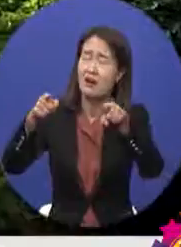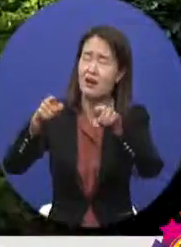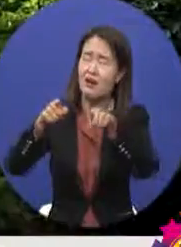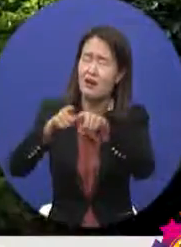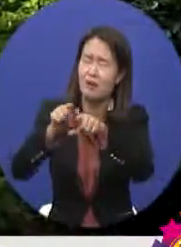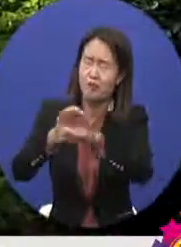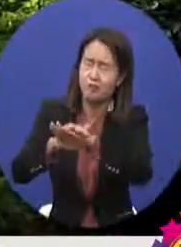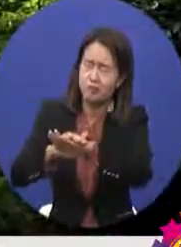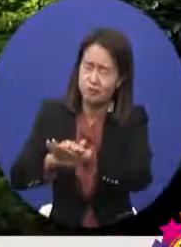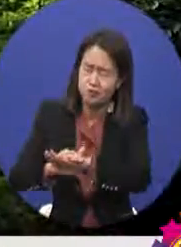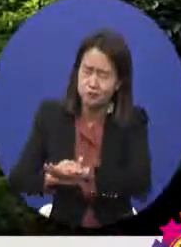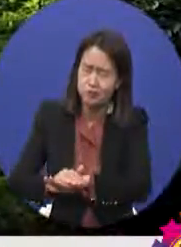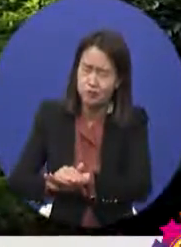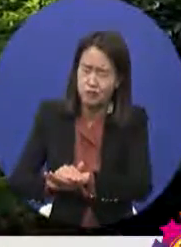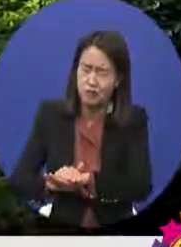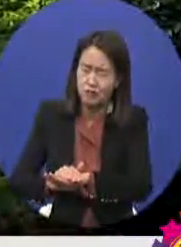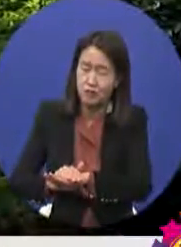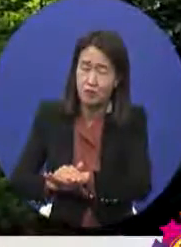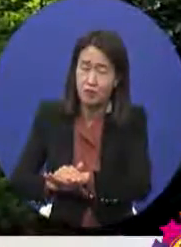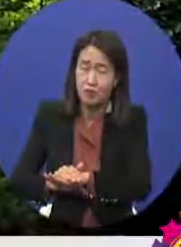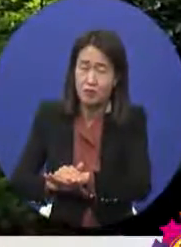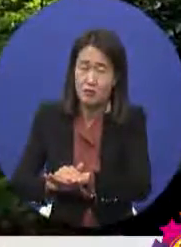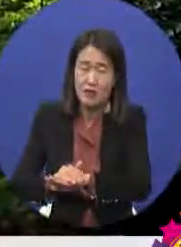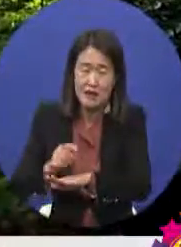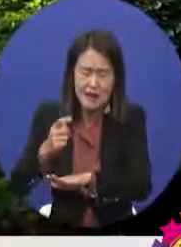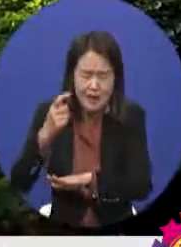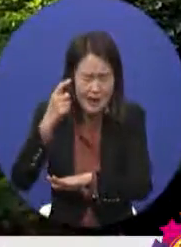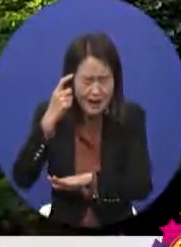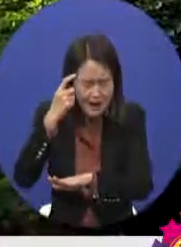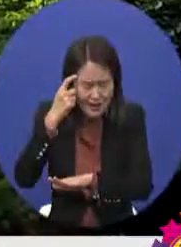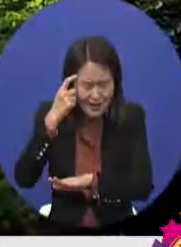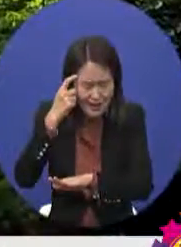오이간지 하였으니